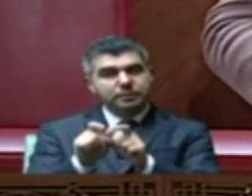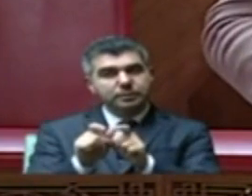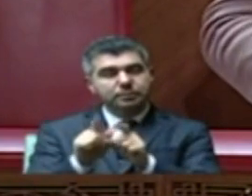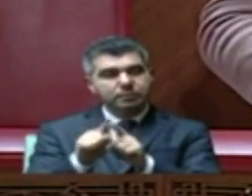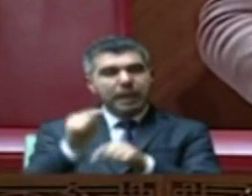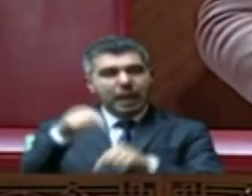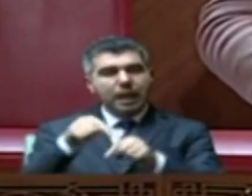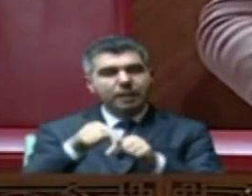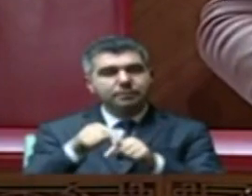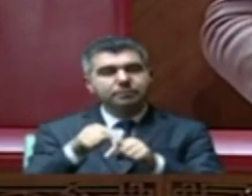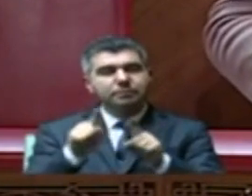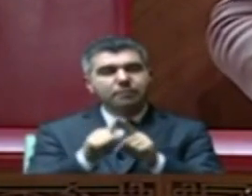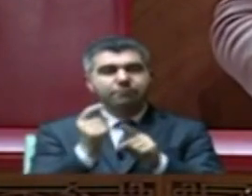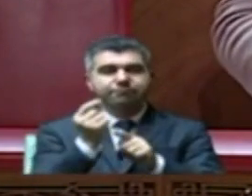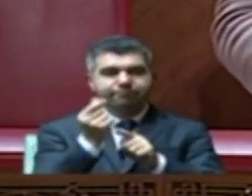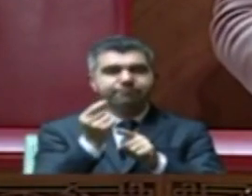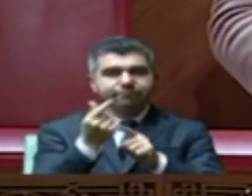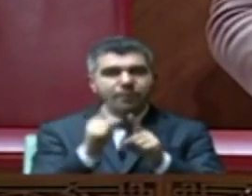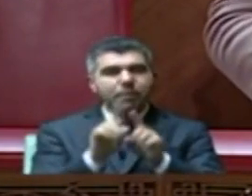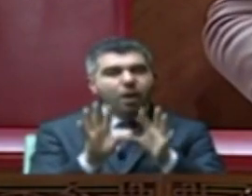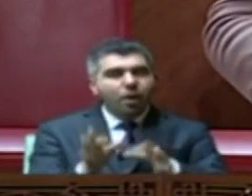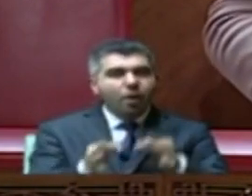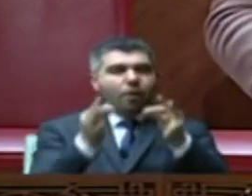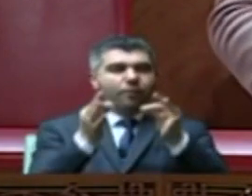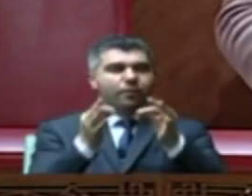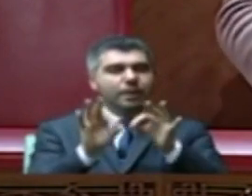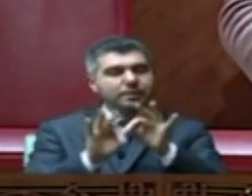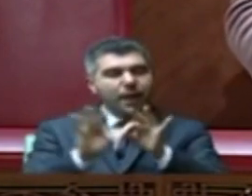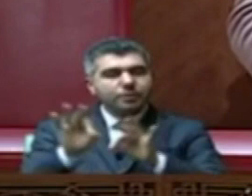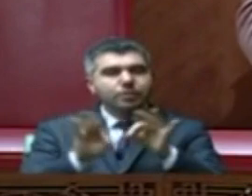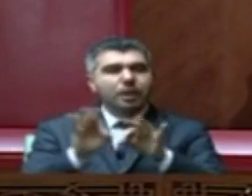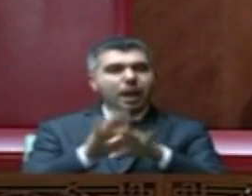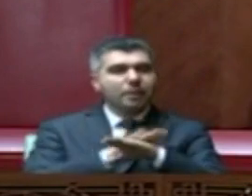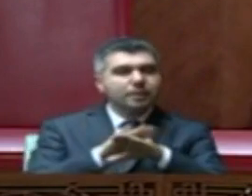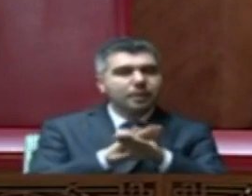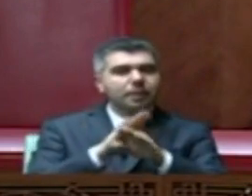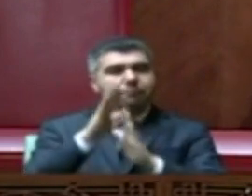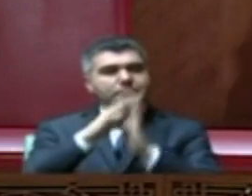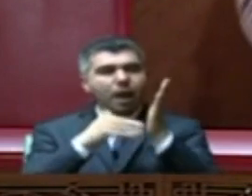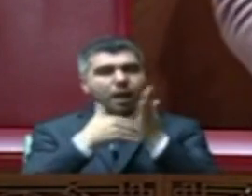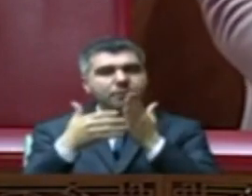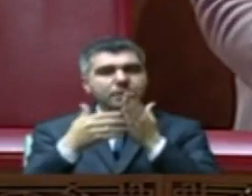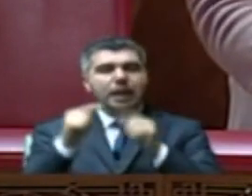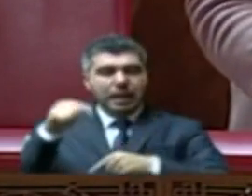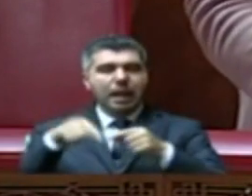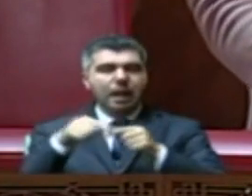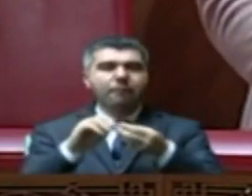خصاص، يعني مهما ننتج من الاستراتيجيات والسياسات والخدمات دائما غادي يبقى واحد الخصاص. لكن